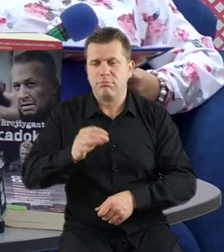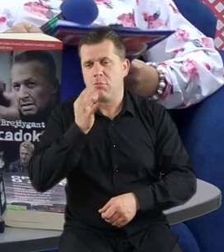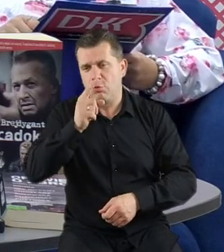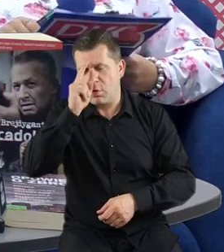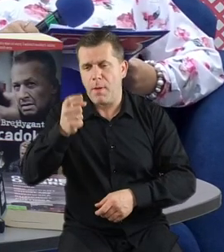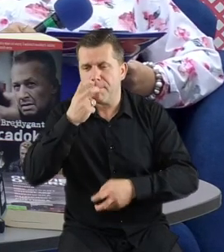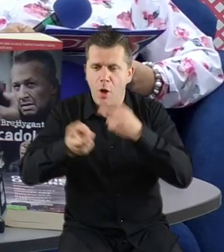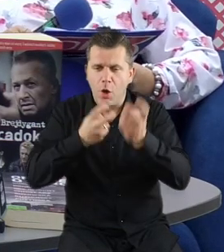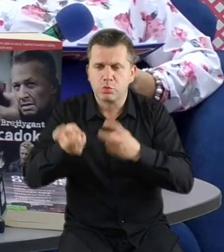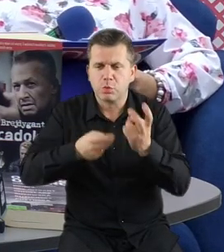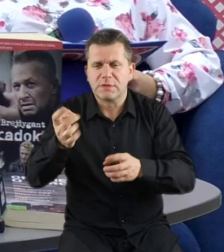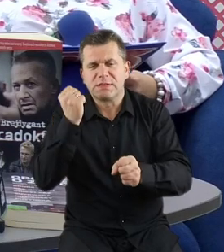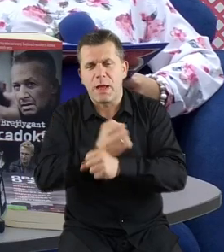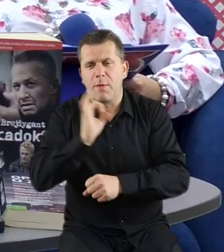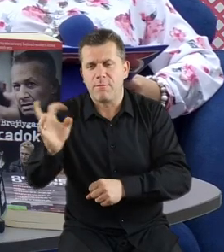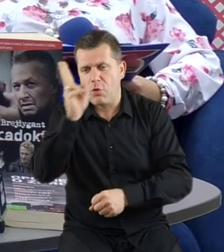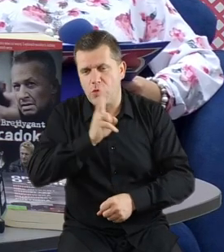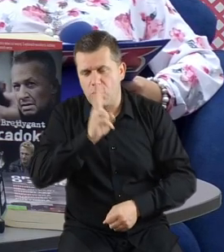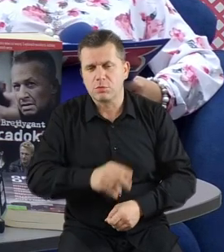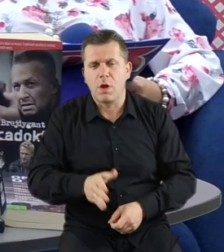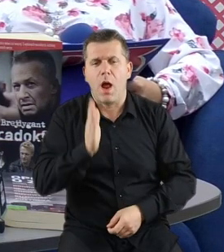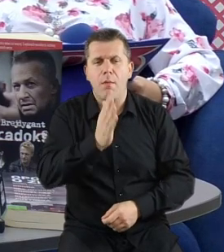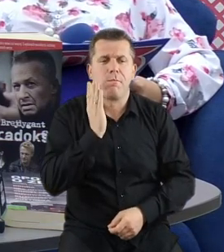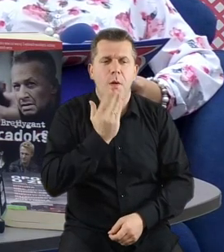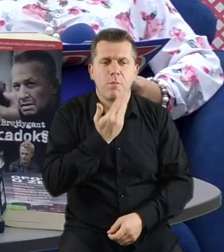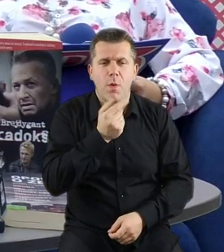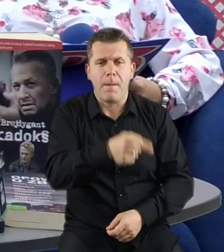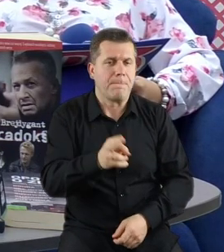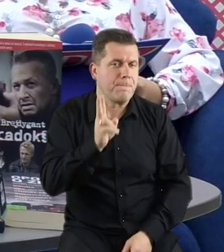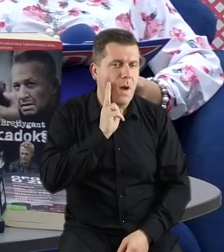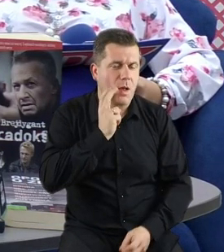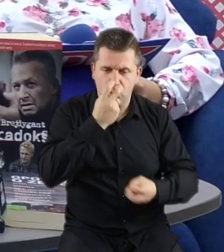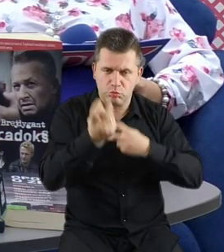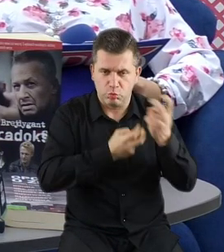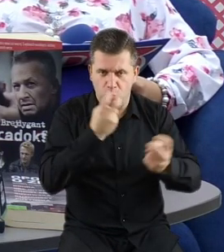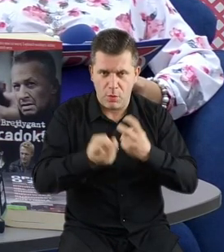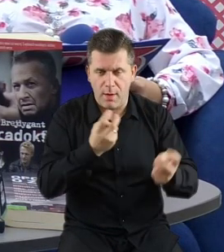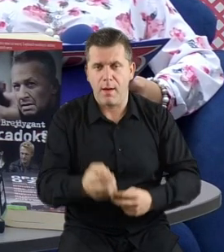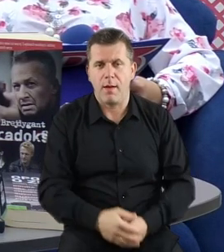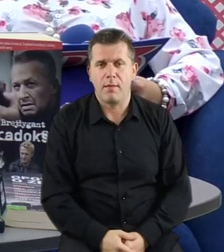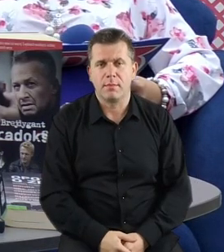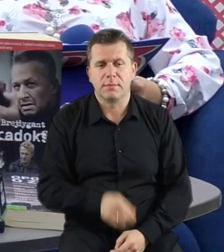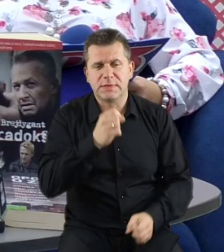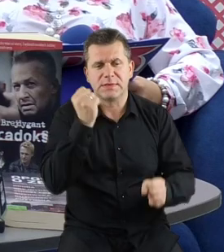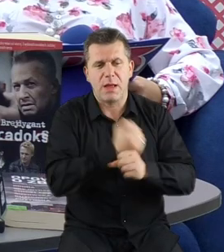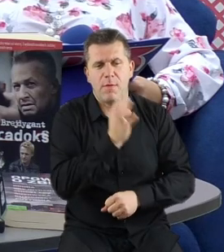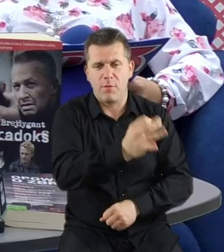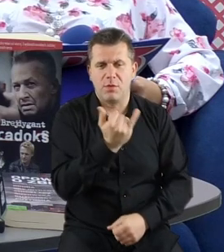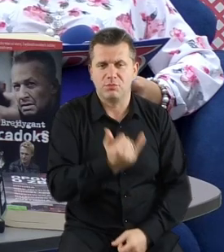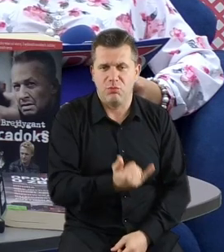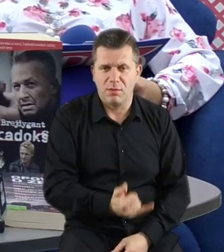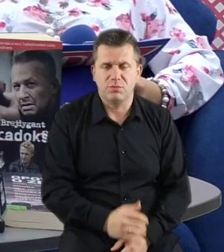poszukują zabójców swoich rodziców, po południu z matką, która szuka zabójcy swojego